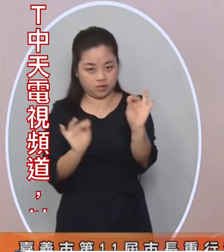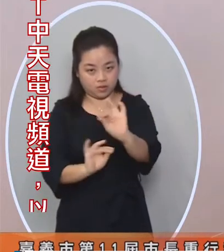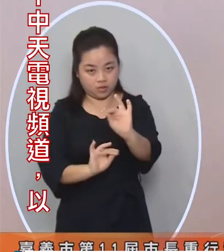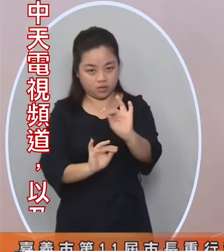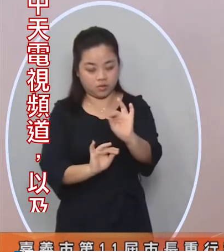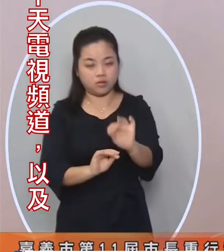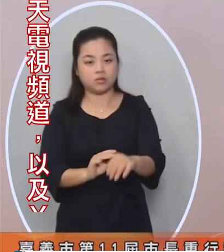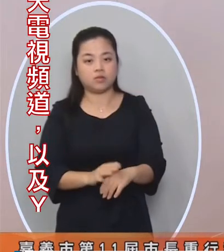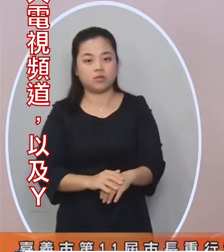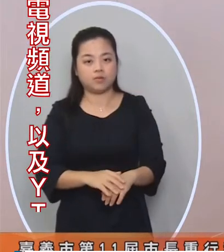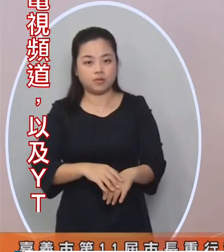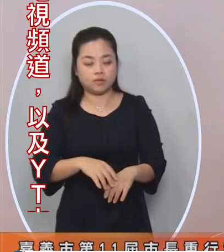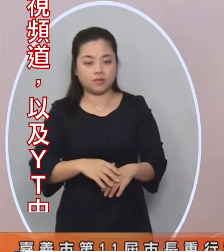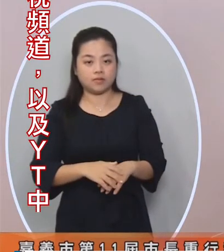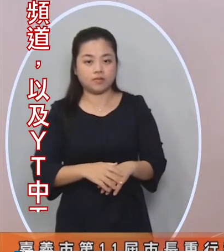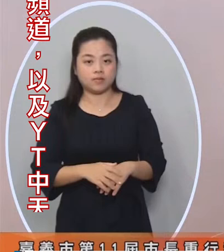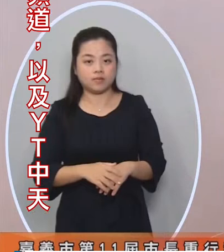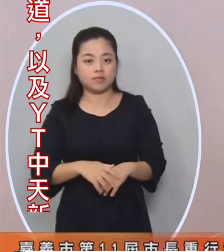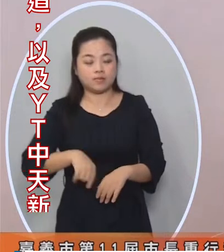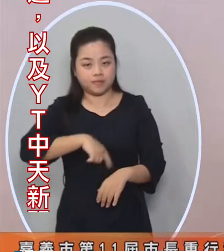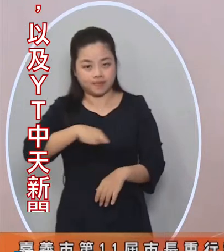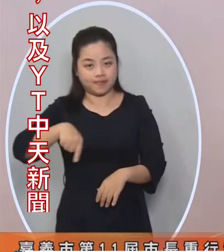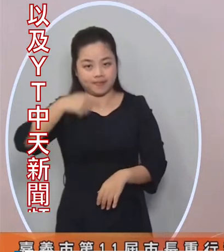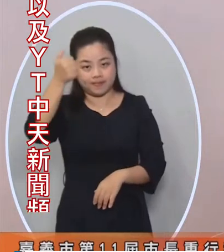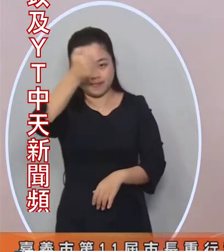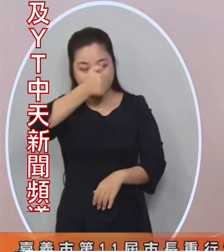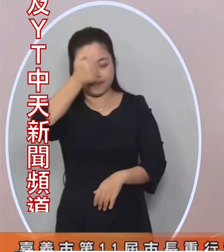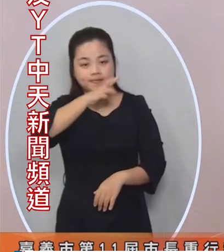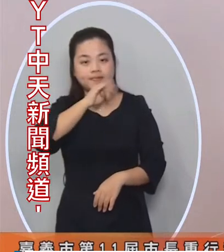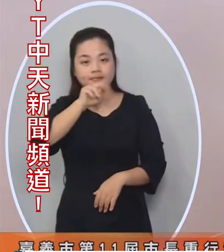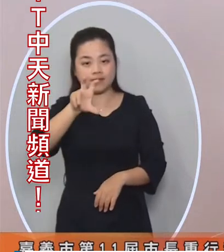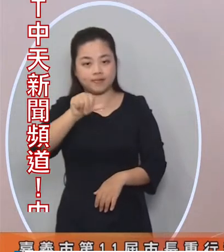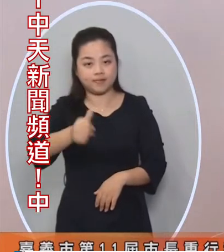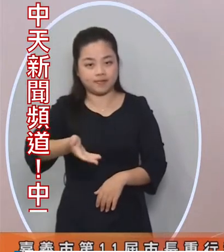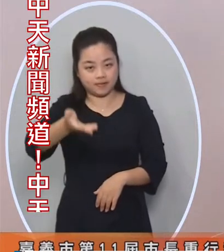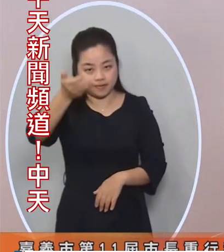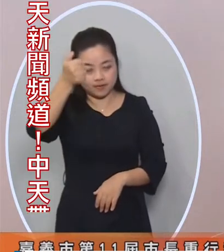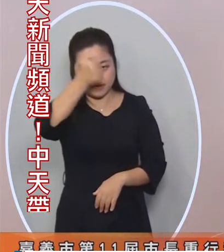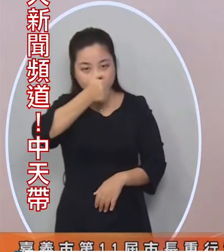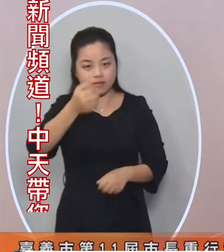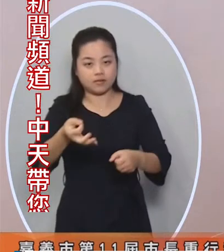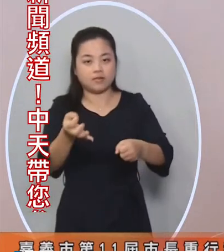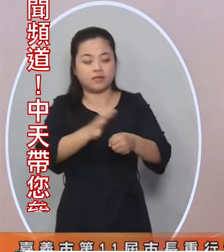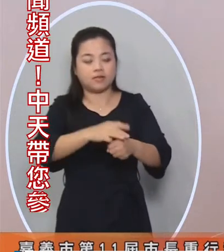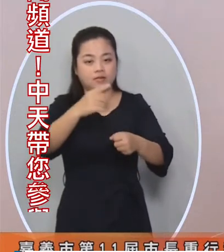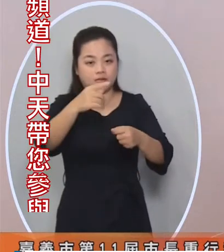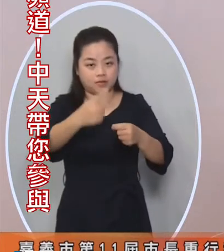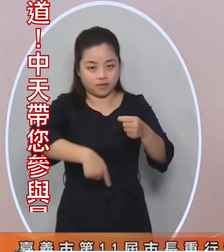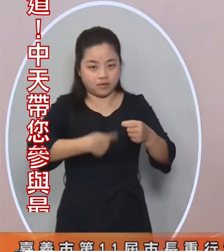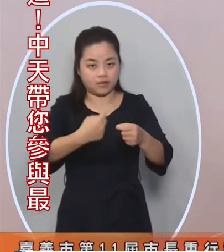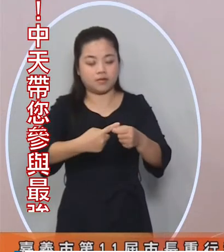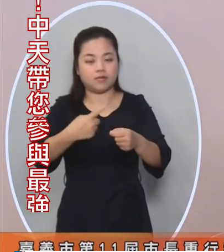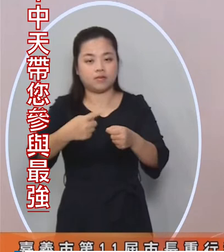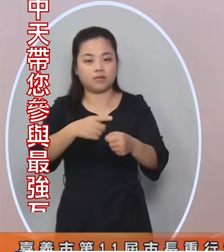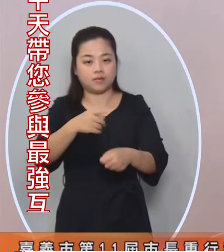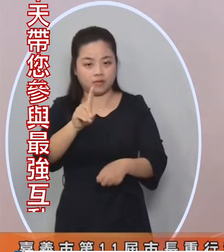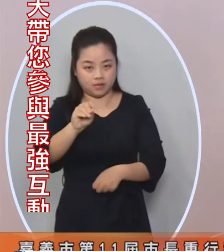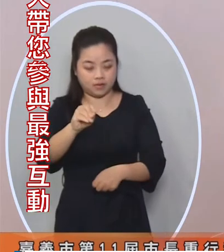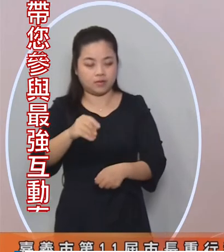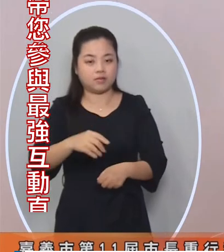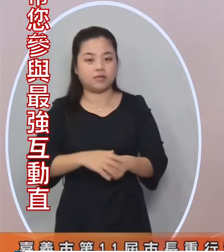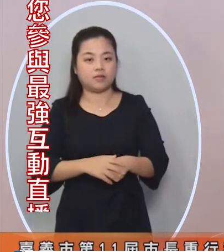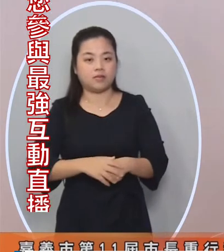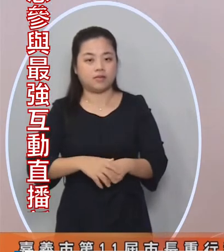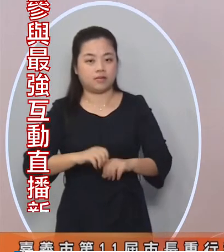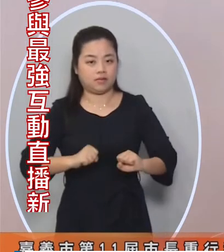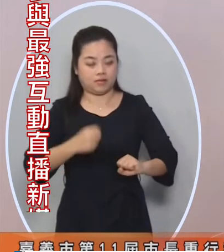哪里去解决问题。所以我们老人，我们75岁以上的长辈，我们要补助每年10,000元的健康检查。那